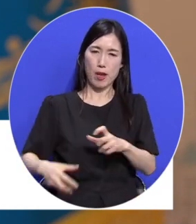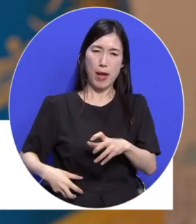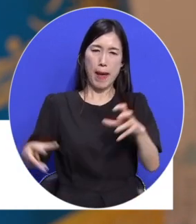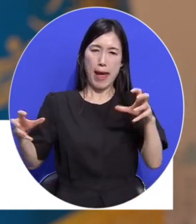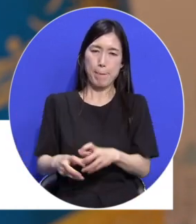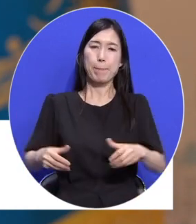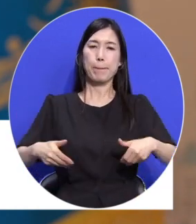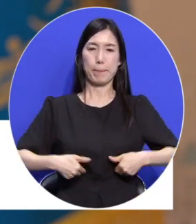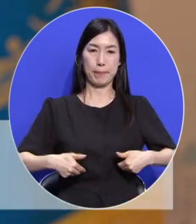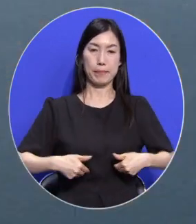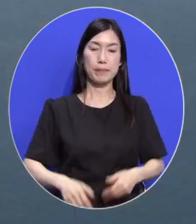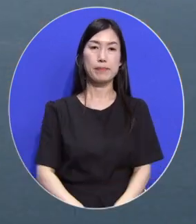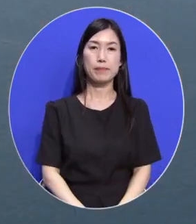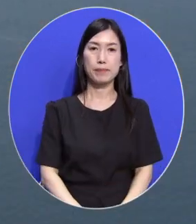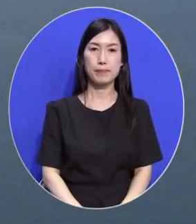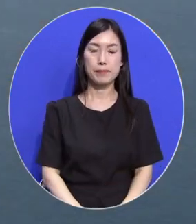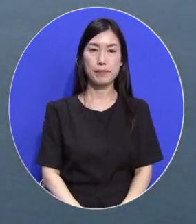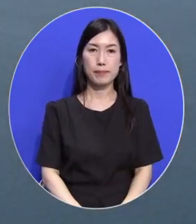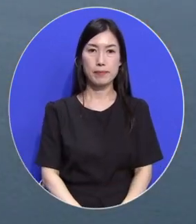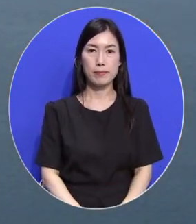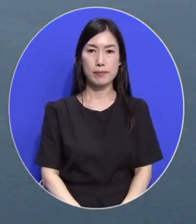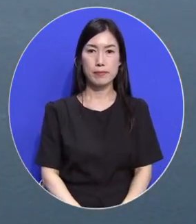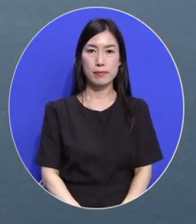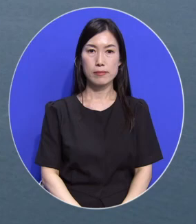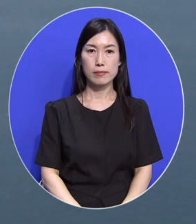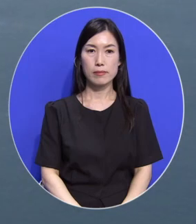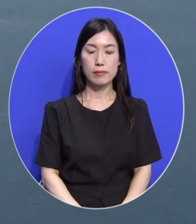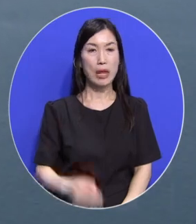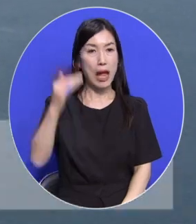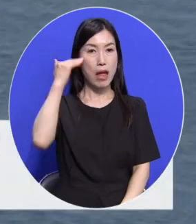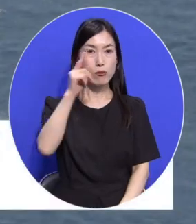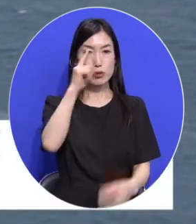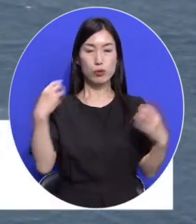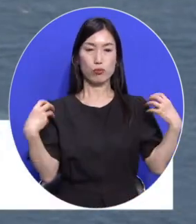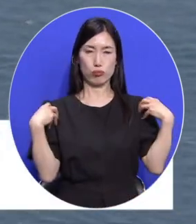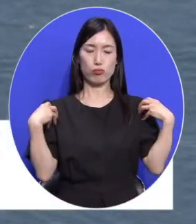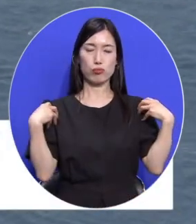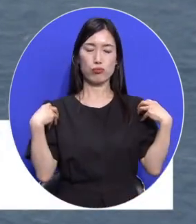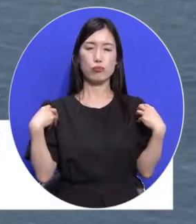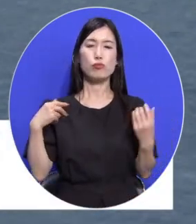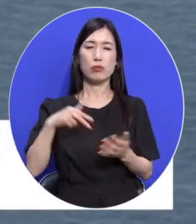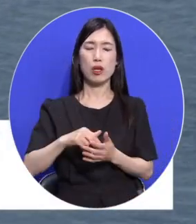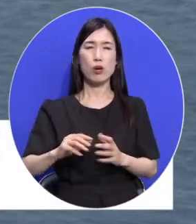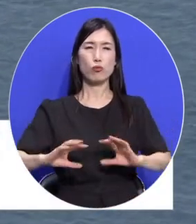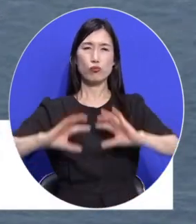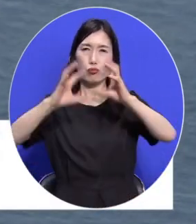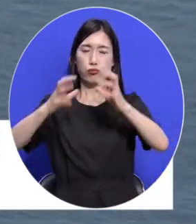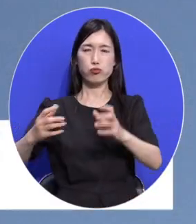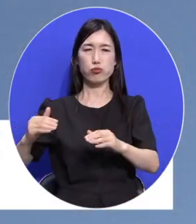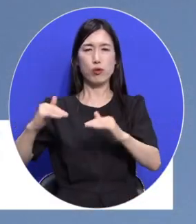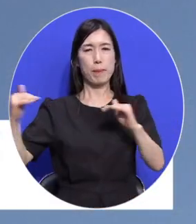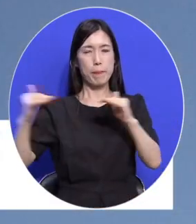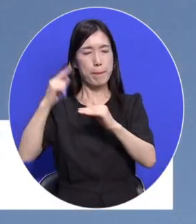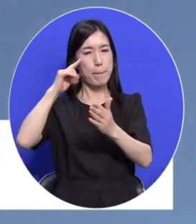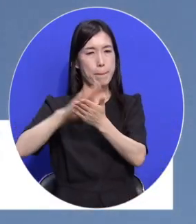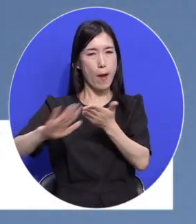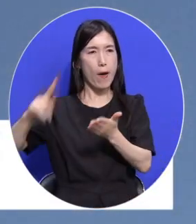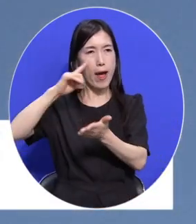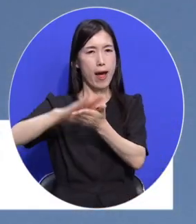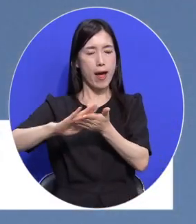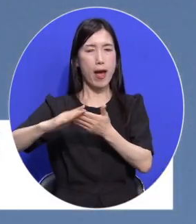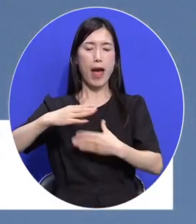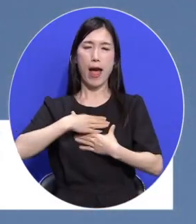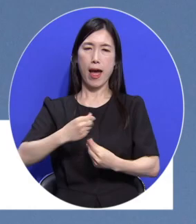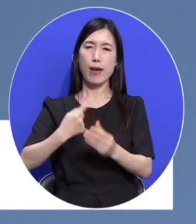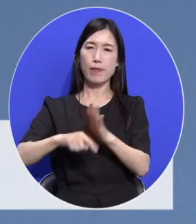굳건해져야 합니다 윤 대통령은 이어 우리 정부는 국제질서 수호를 위해 파트너국들과 적극 협력할